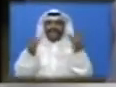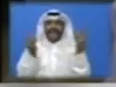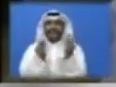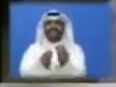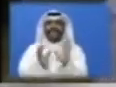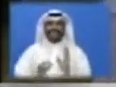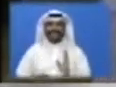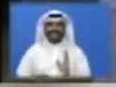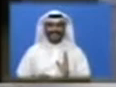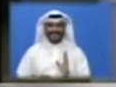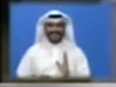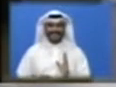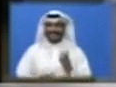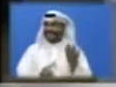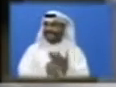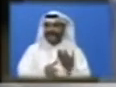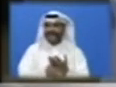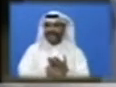البسيط